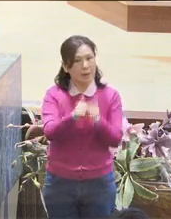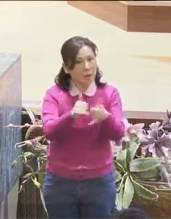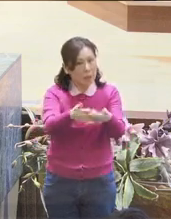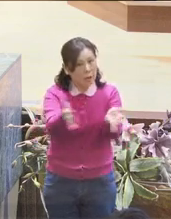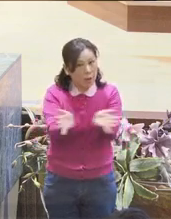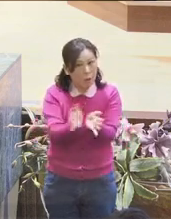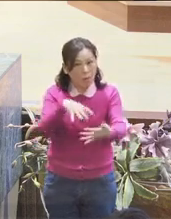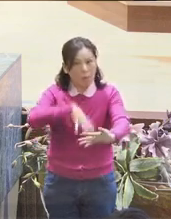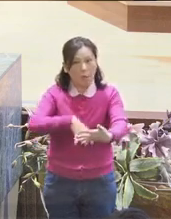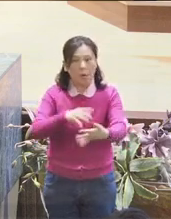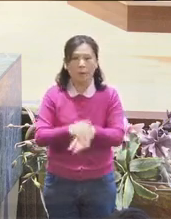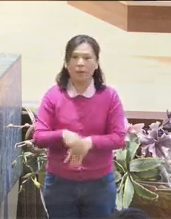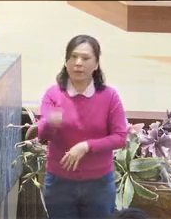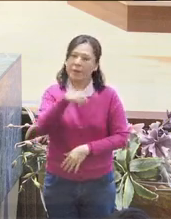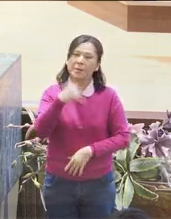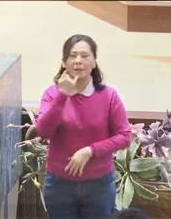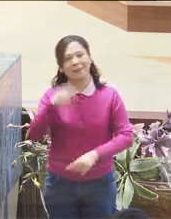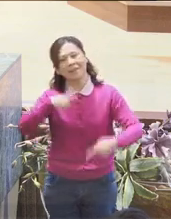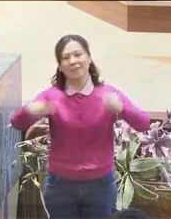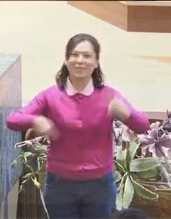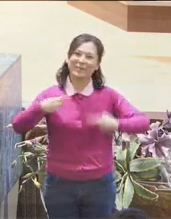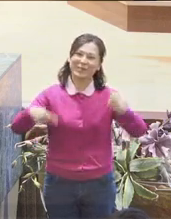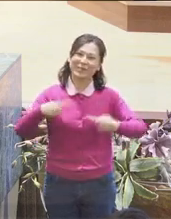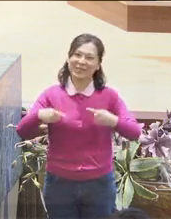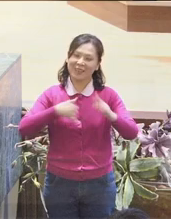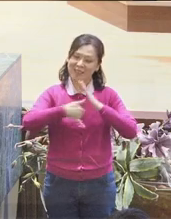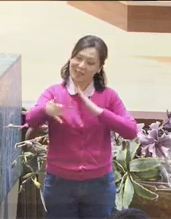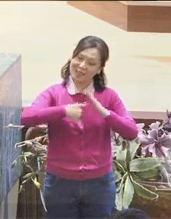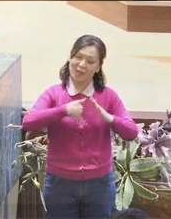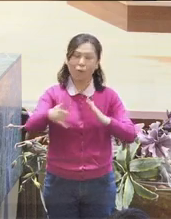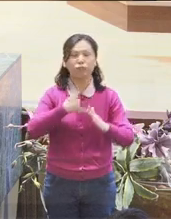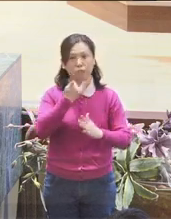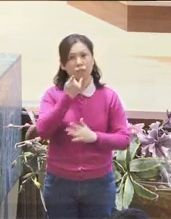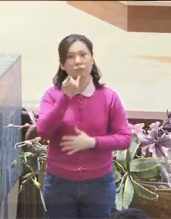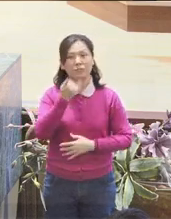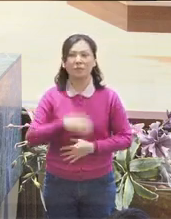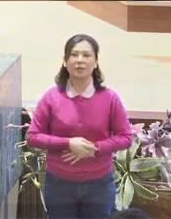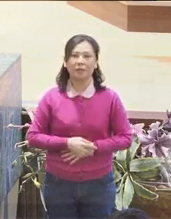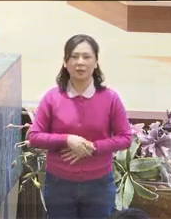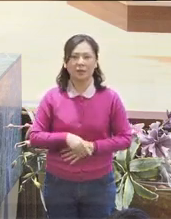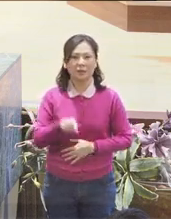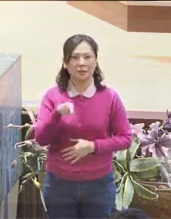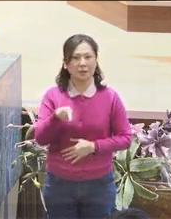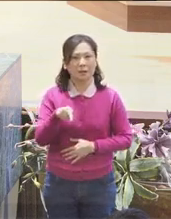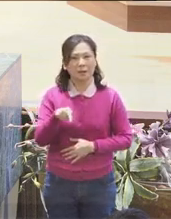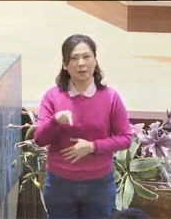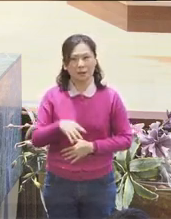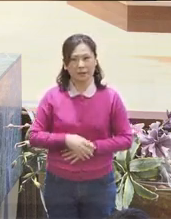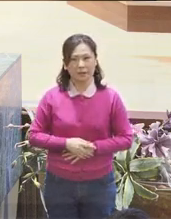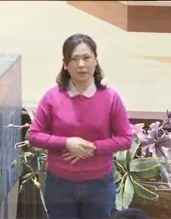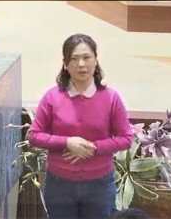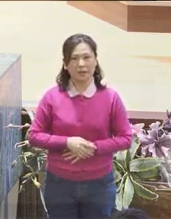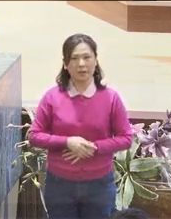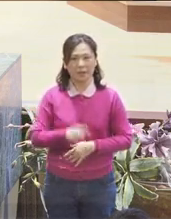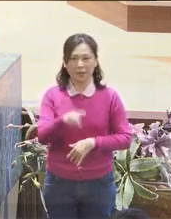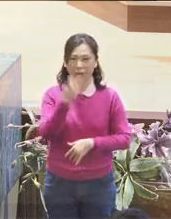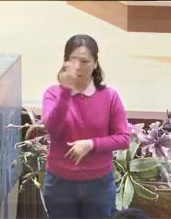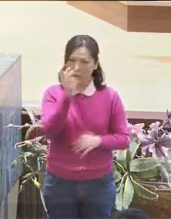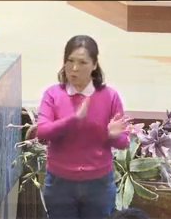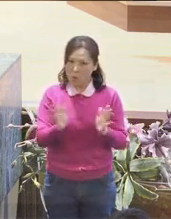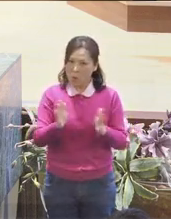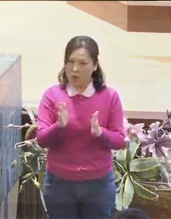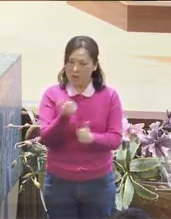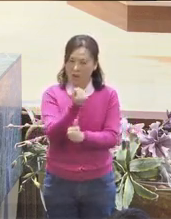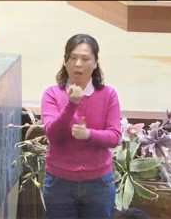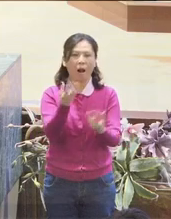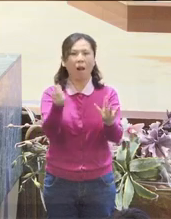群里面是大家可以自由的，就是进出来去等等，它比较没有我们在就是治理部门上面，好像